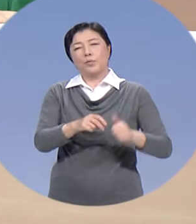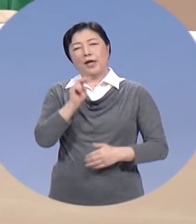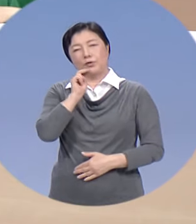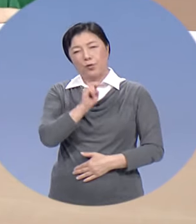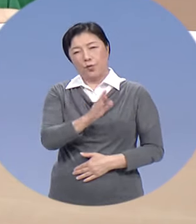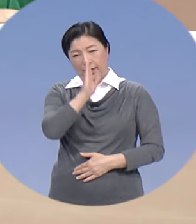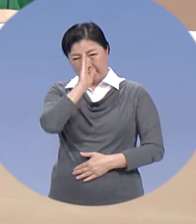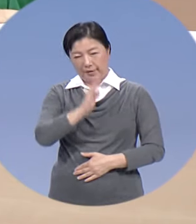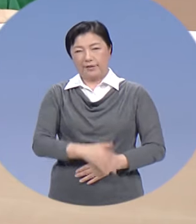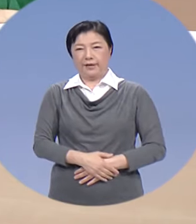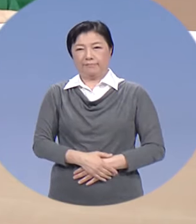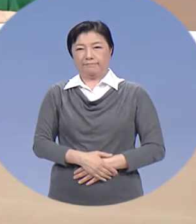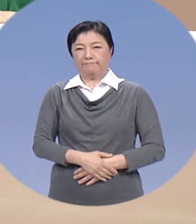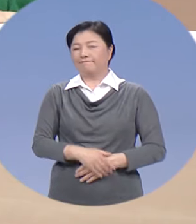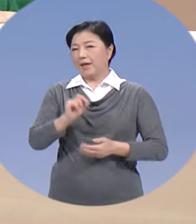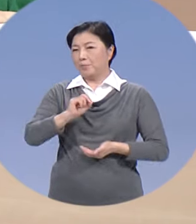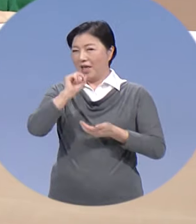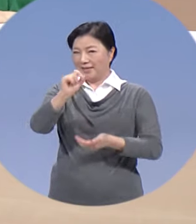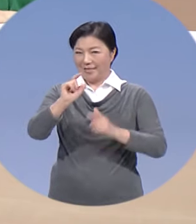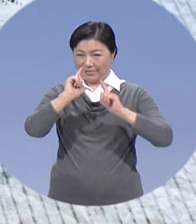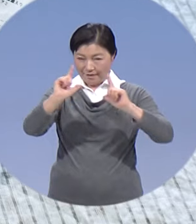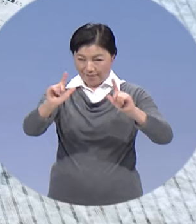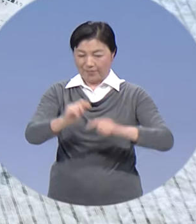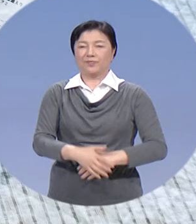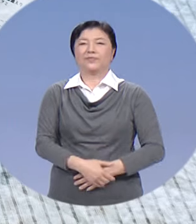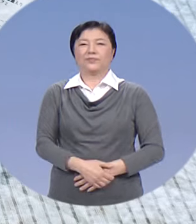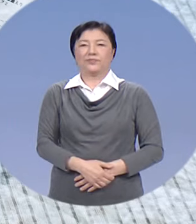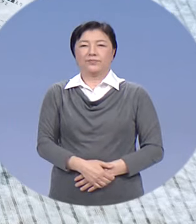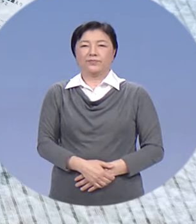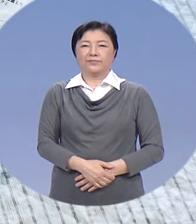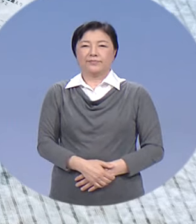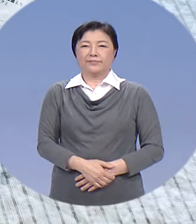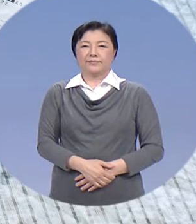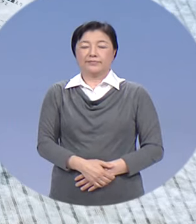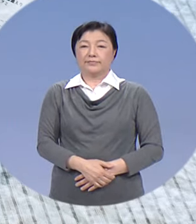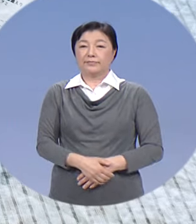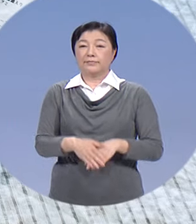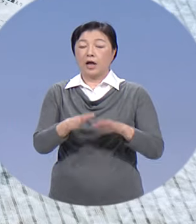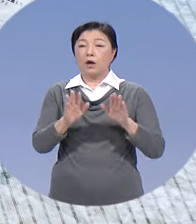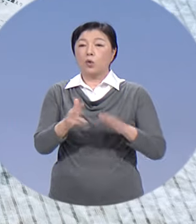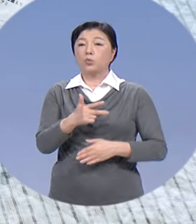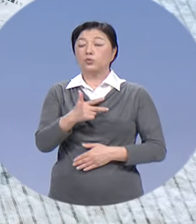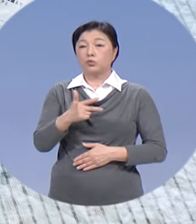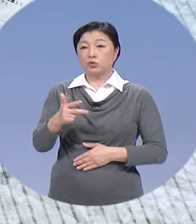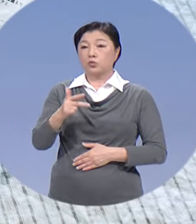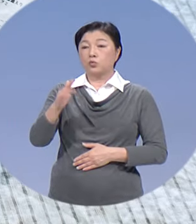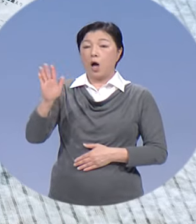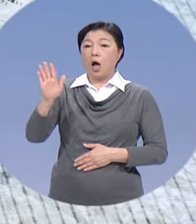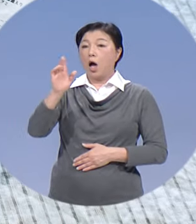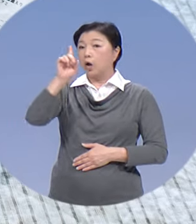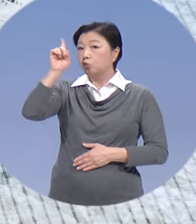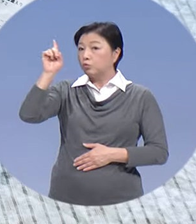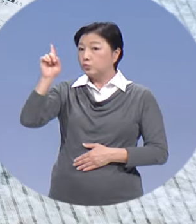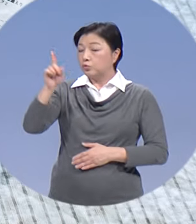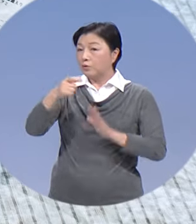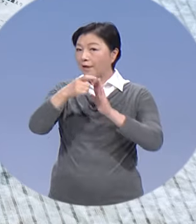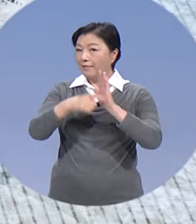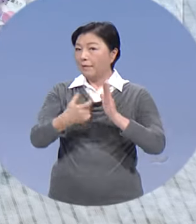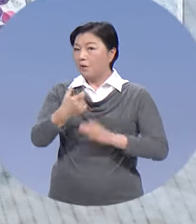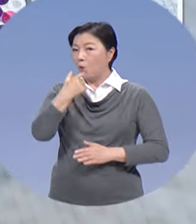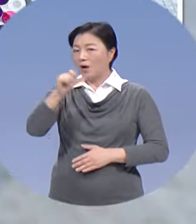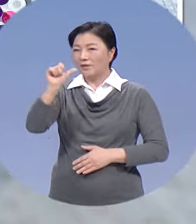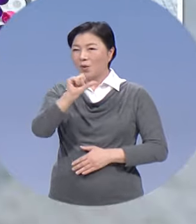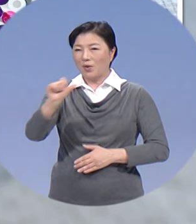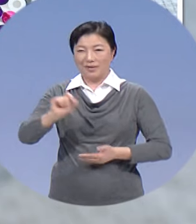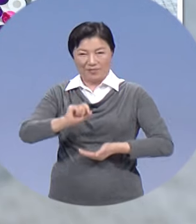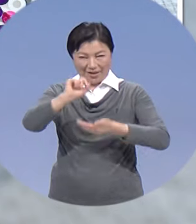。それではプレゼントです。 今週は宇宙がテーマのお菓子を5名の方にプレ